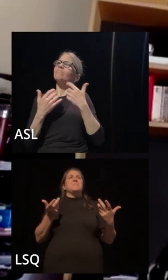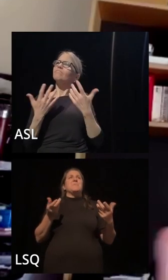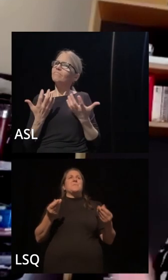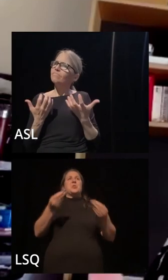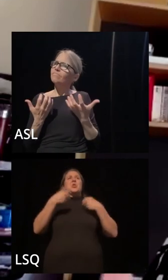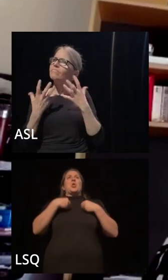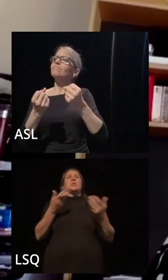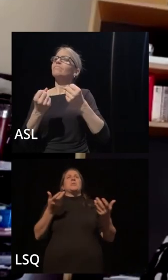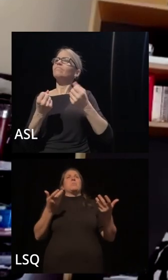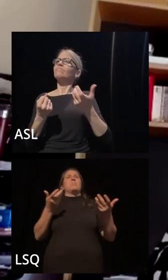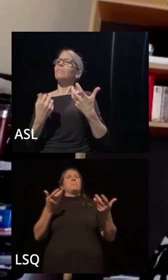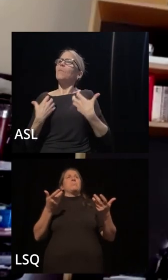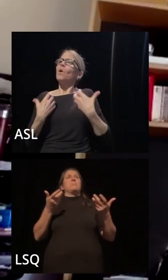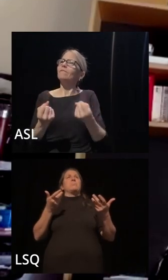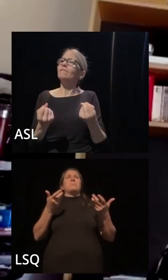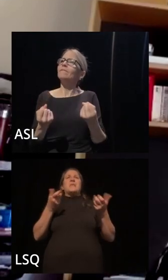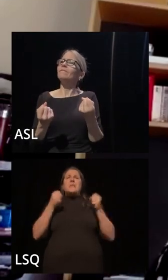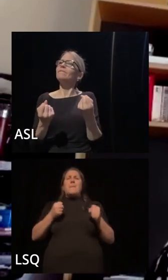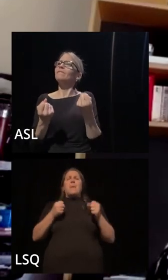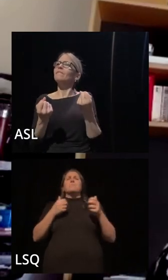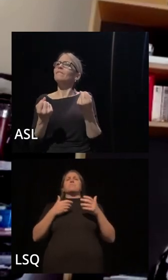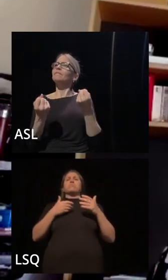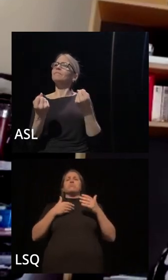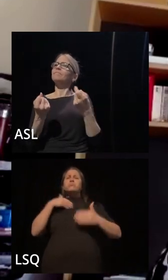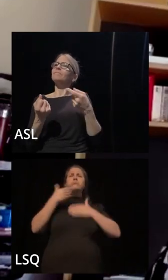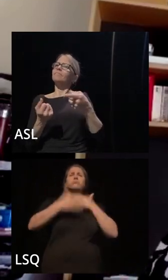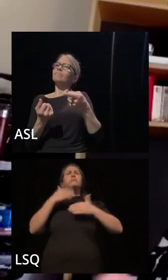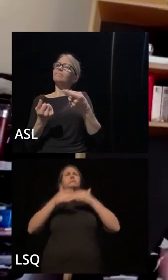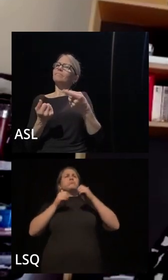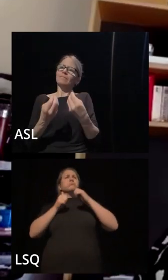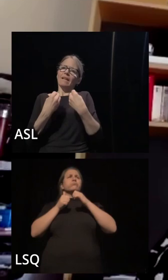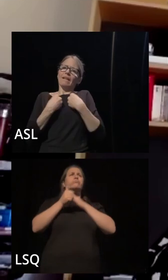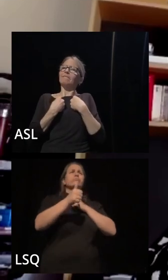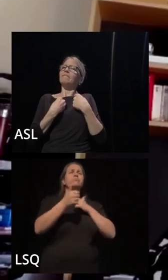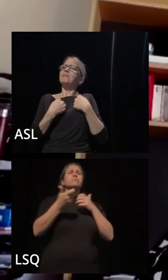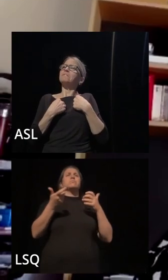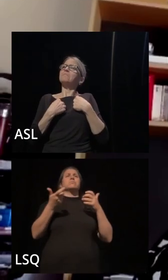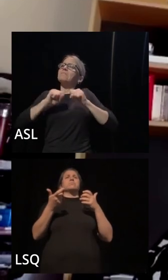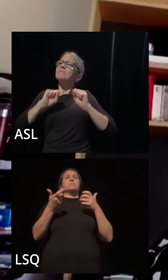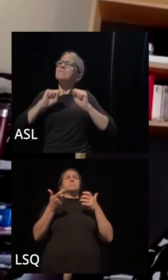nous dépassait. Et donc, cette puissance-là,